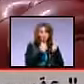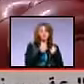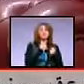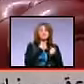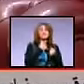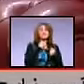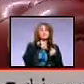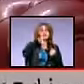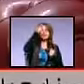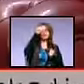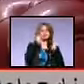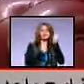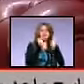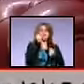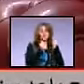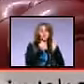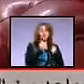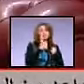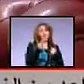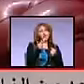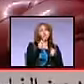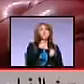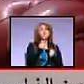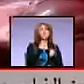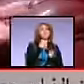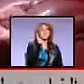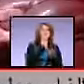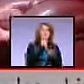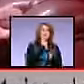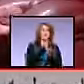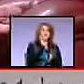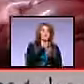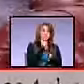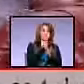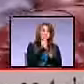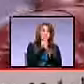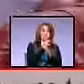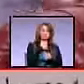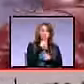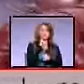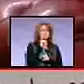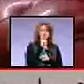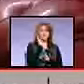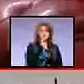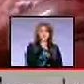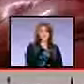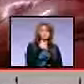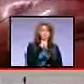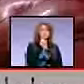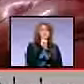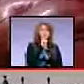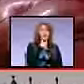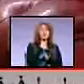أو ليه علاقة بالفن، لحد ما أنا مكنتش عايز أمثل خالص على فكرة، خالص يعني، أنا التمثيل ما كانش في دماغي خالص